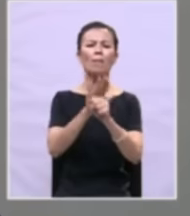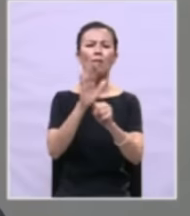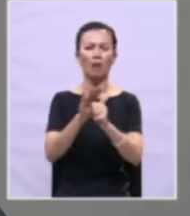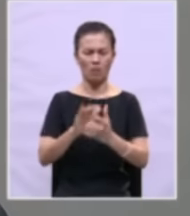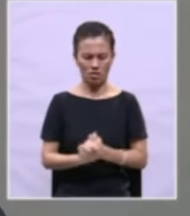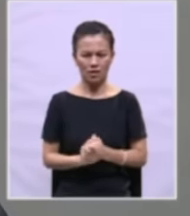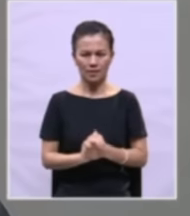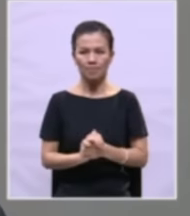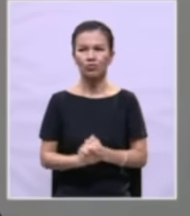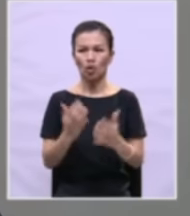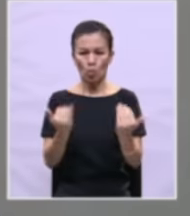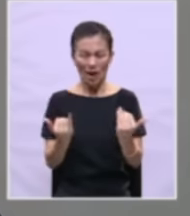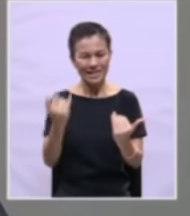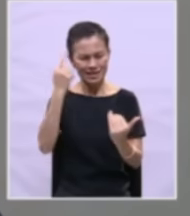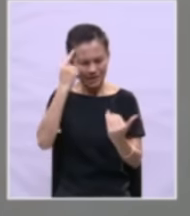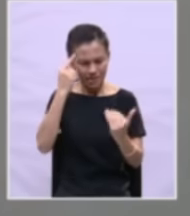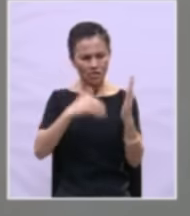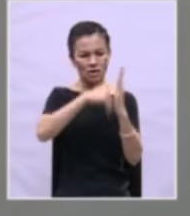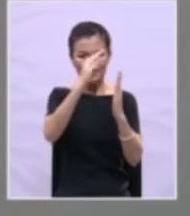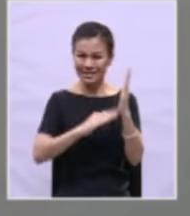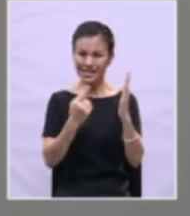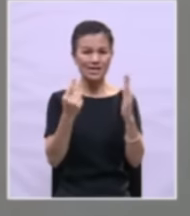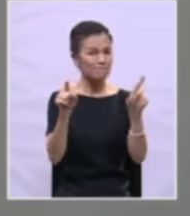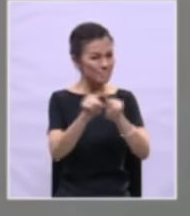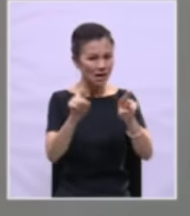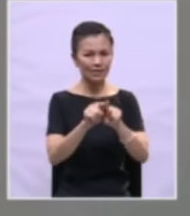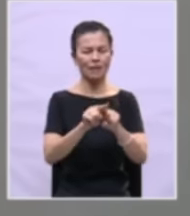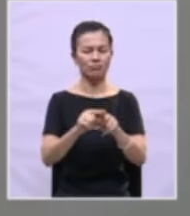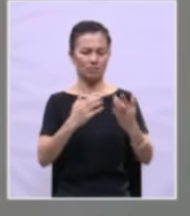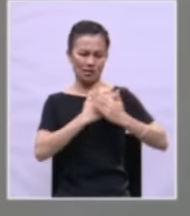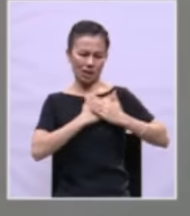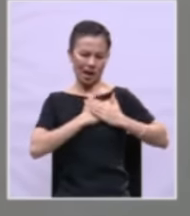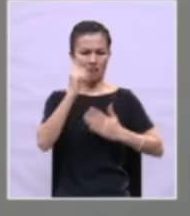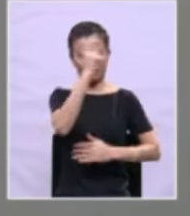ะนะวันนี้เป็นสีแห่งความจงรักภักดีแล้วกันนะครับ